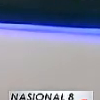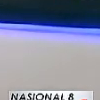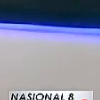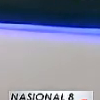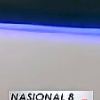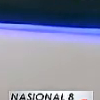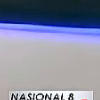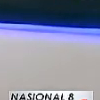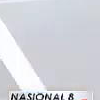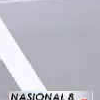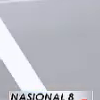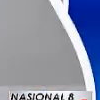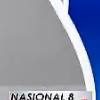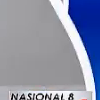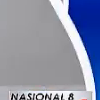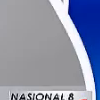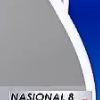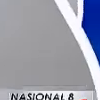31